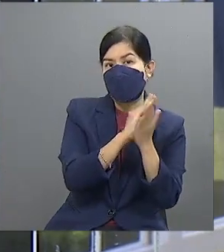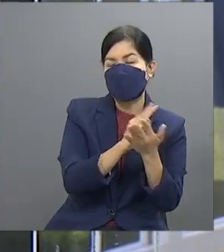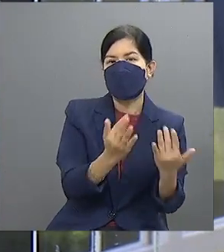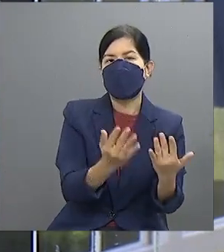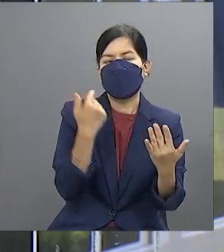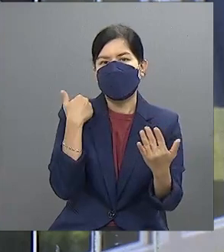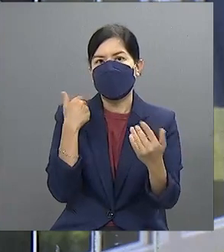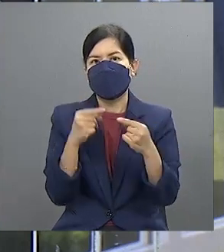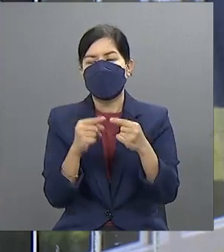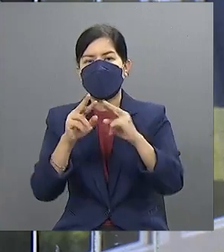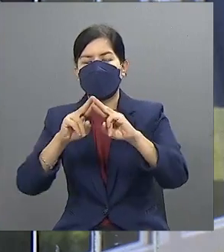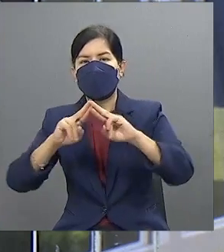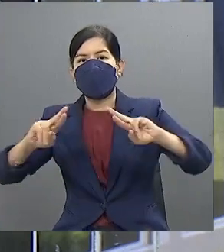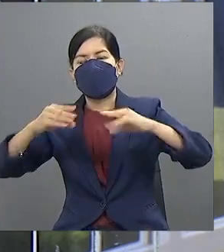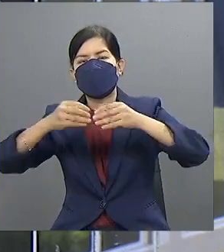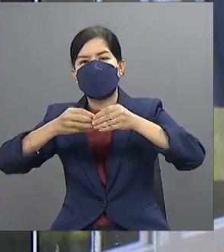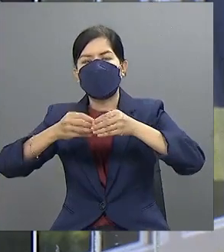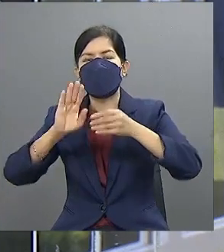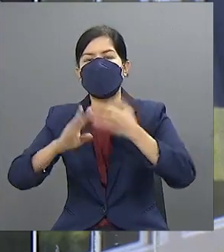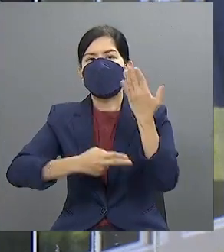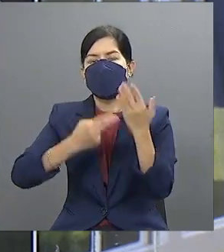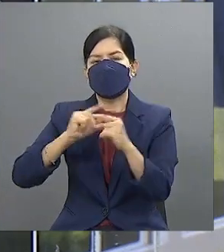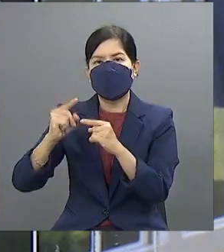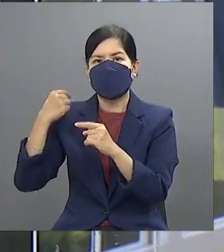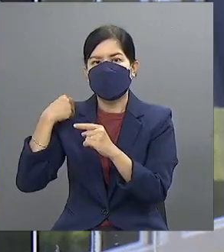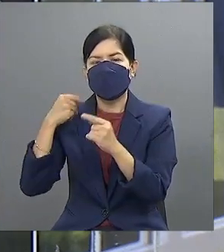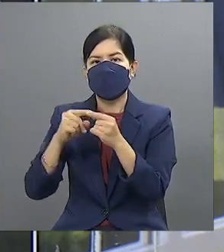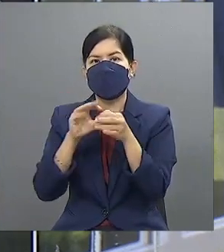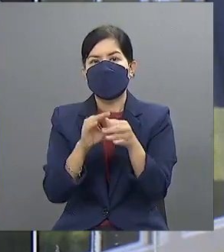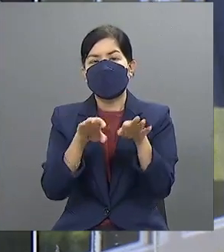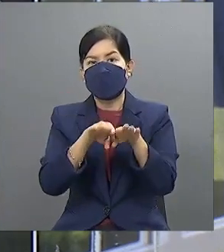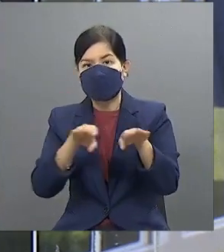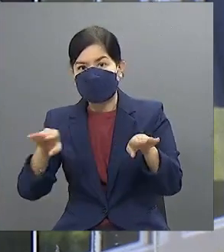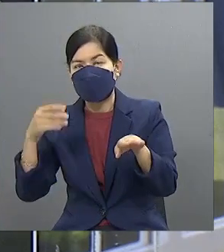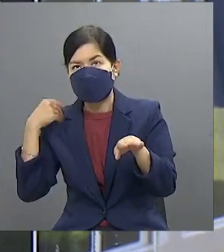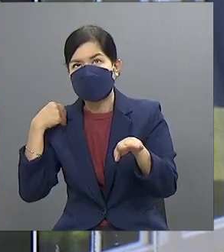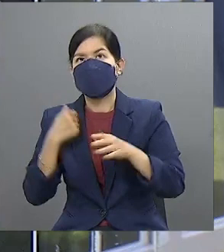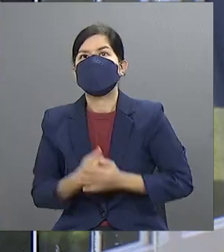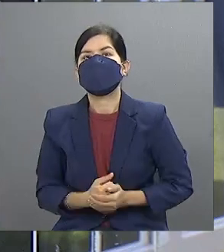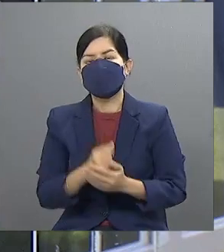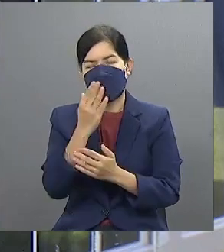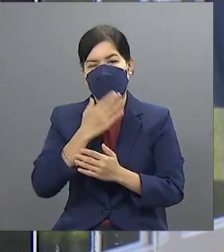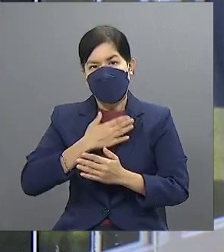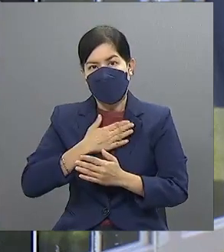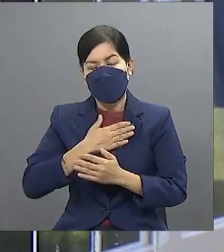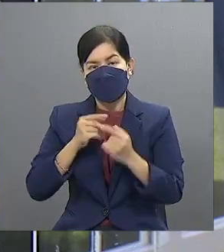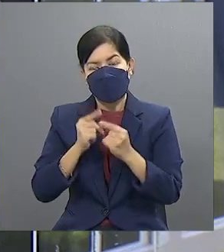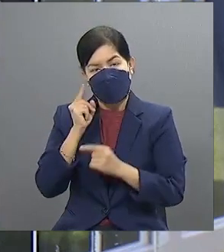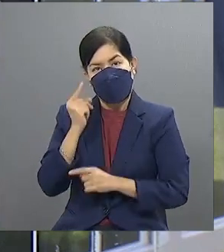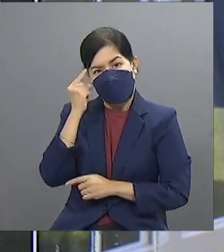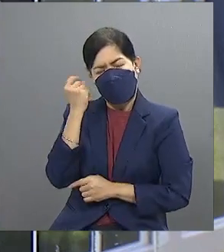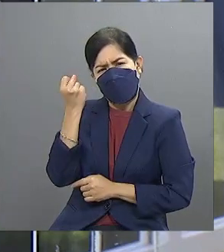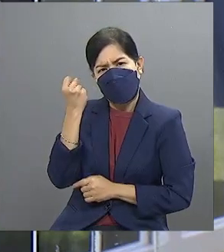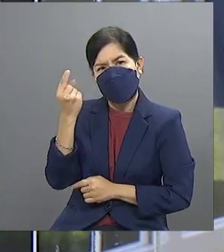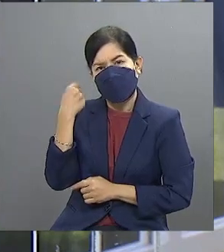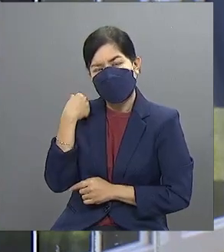แรมการท่องเที่ยวมาตรฐานความปลดภัยอะไรครจะมีเราในฐานะผู้บริโภคจะตองรู้อะไรผู้ประกอบการจะต้องระวง